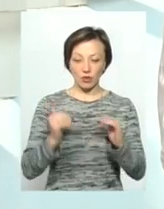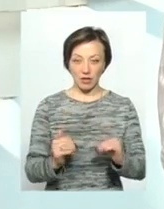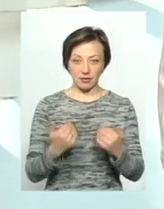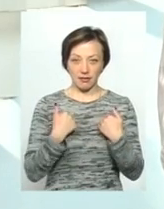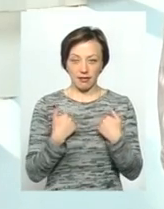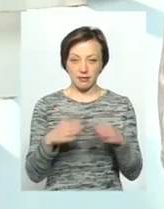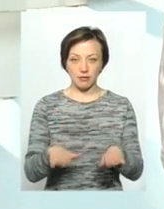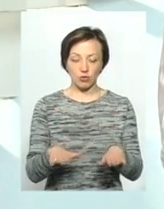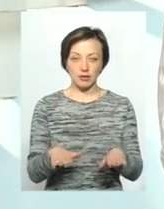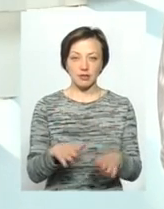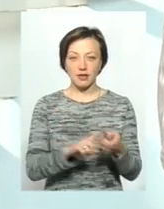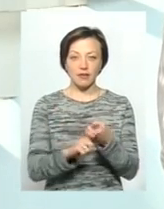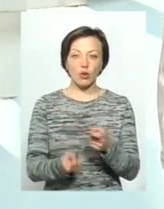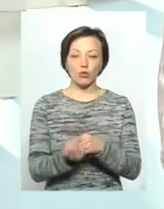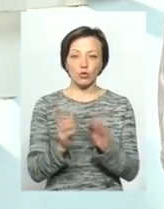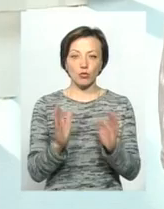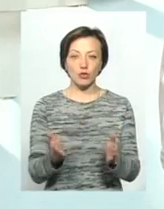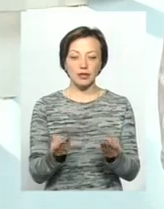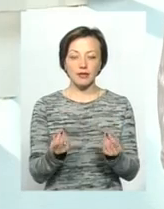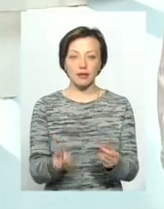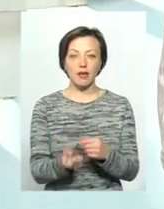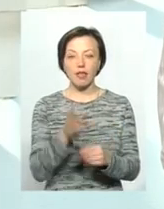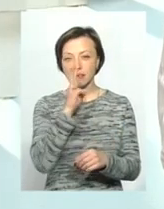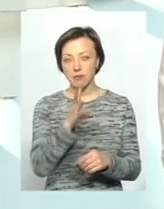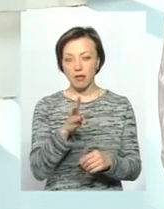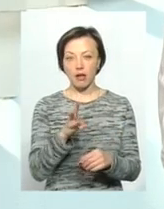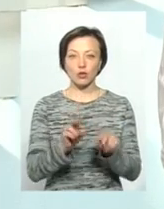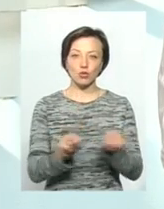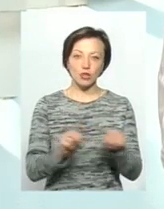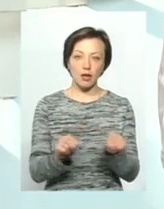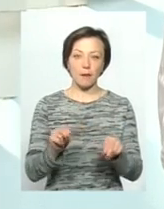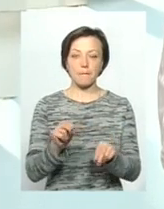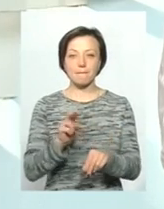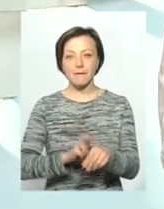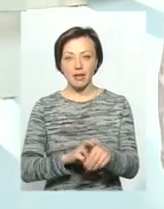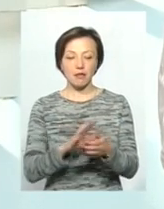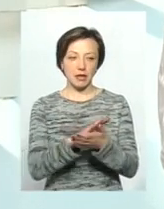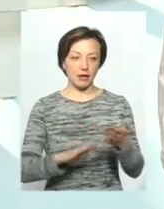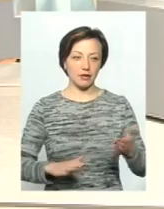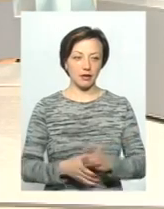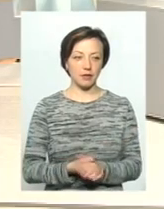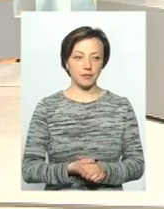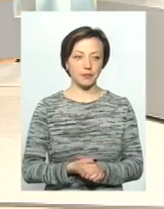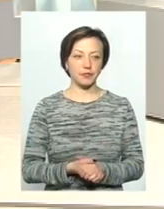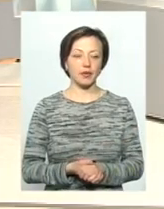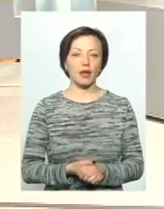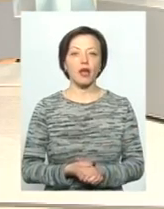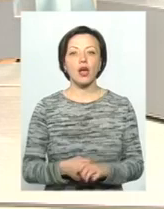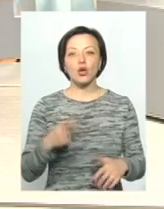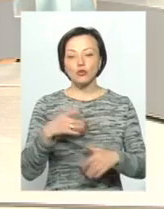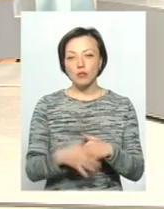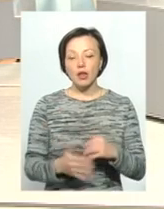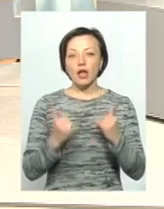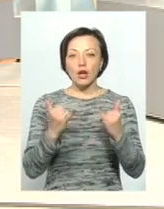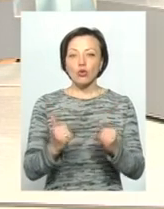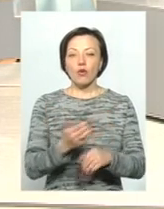как, откуда будут браться деньги на зарплаты учителям, медикам и так далее. То есть, зрозуміло. А, власне, для того,